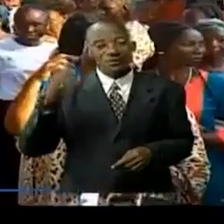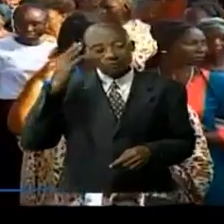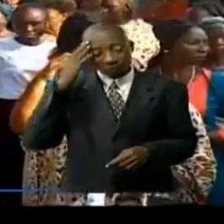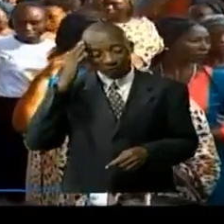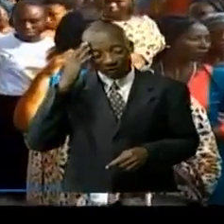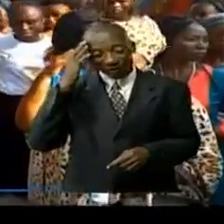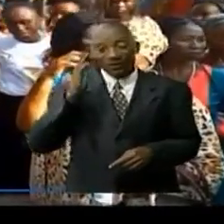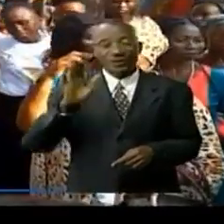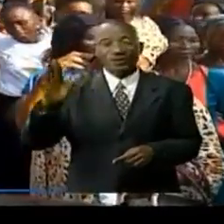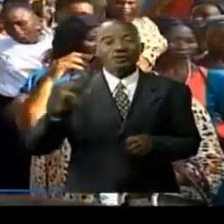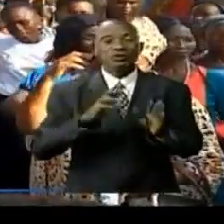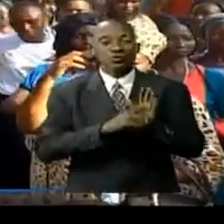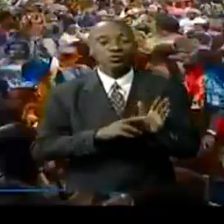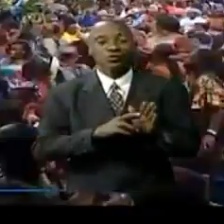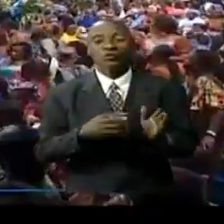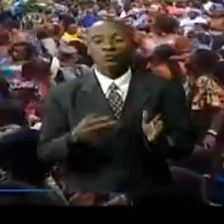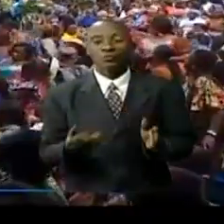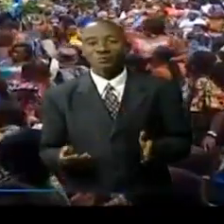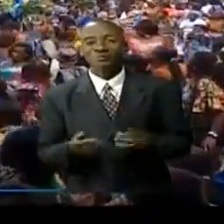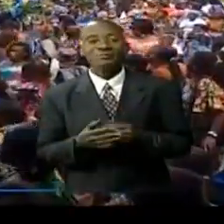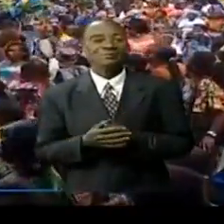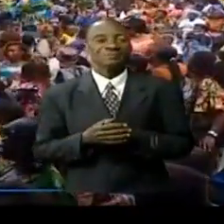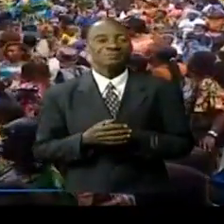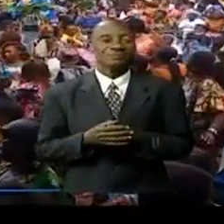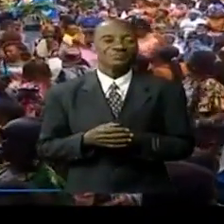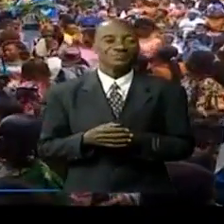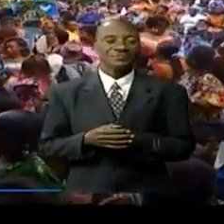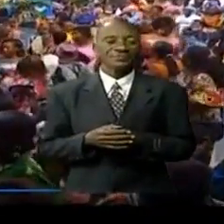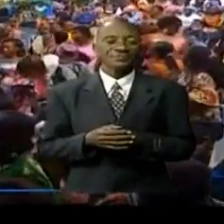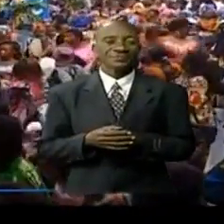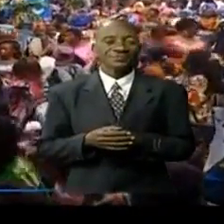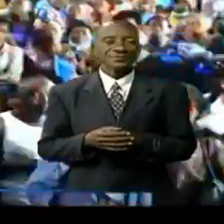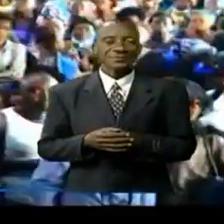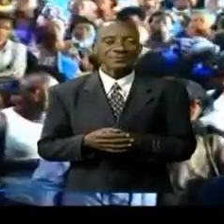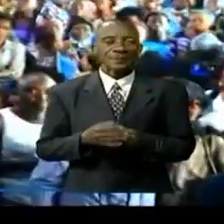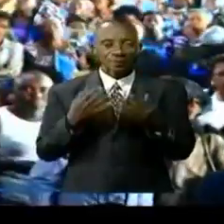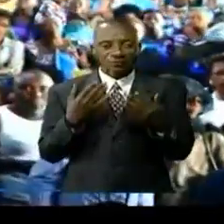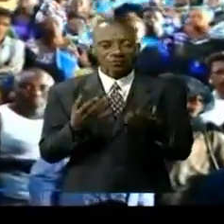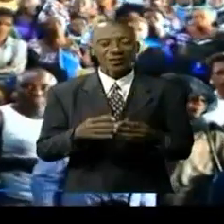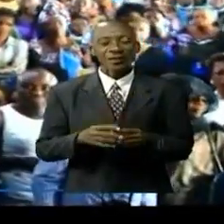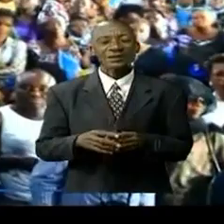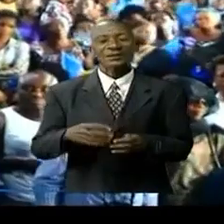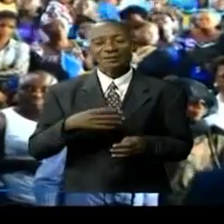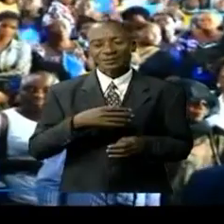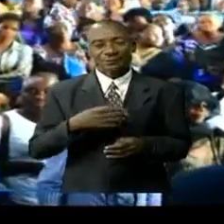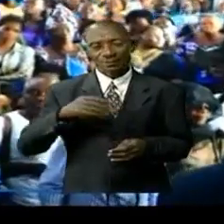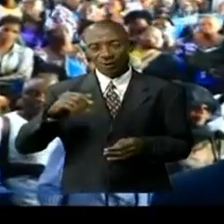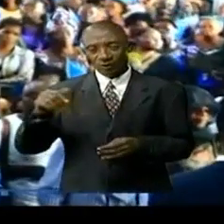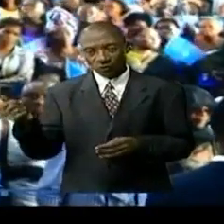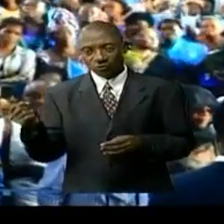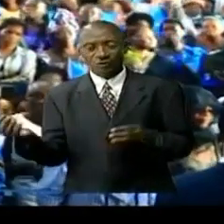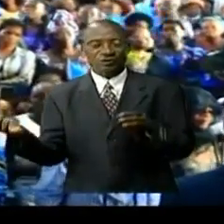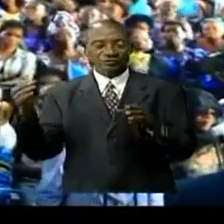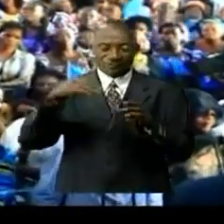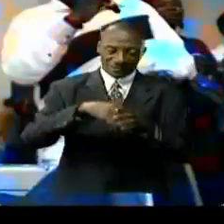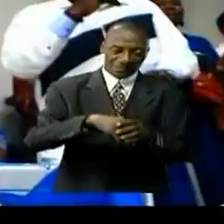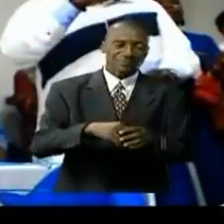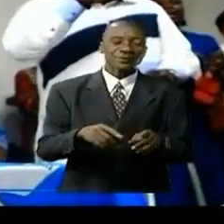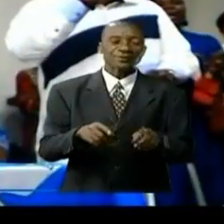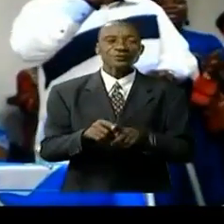est temps pour la femme de s'élever et de s'engager politiquement aux côtés d'autres femmes leaders pour son émergence. Les femmes